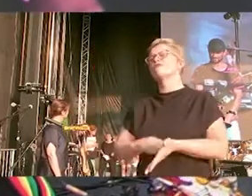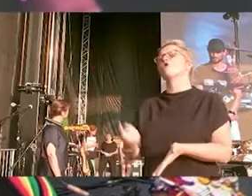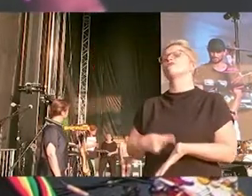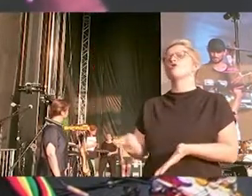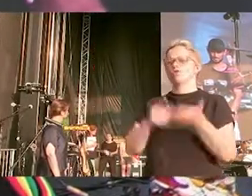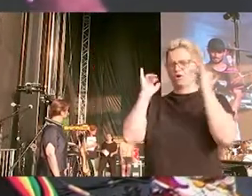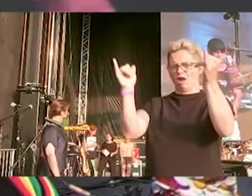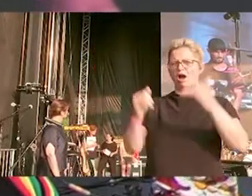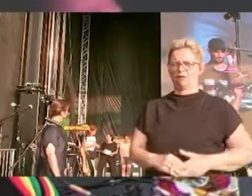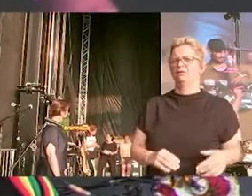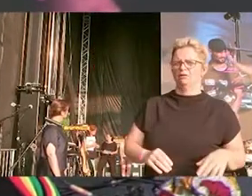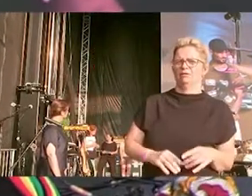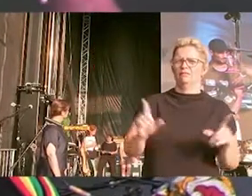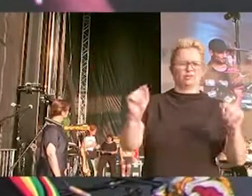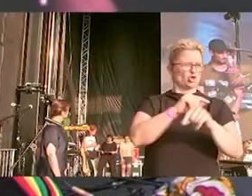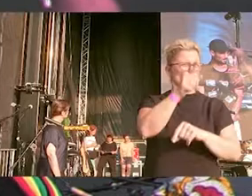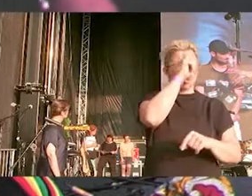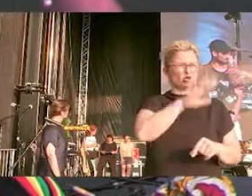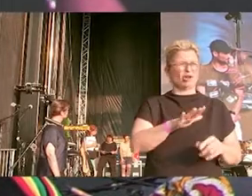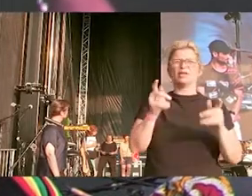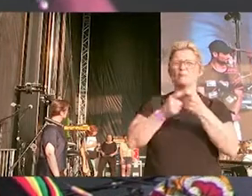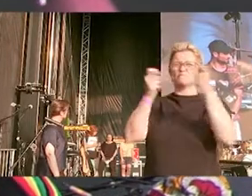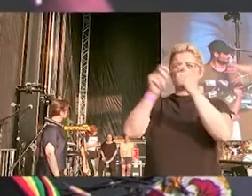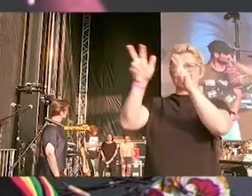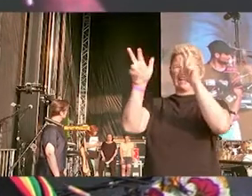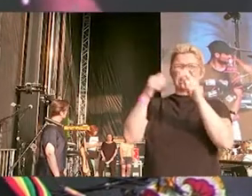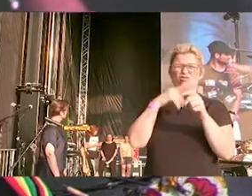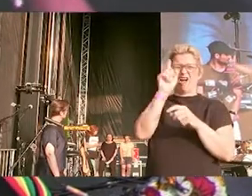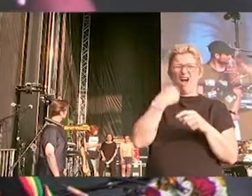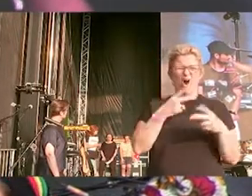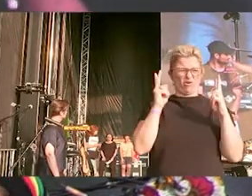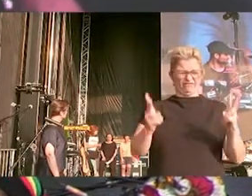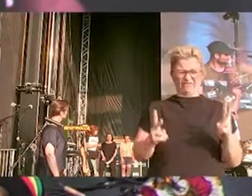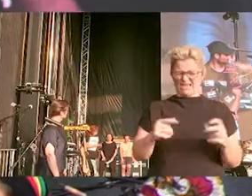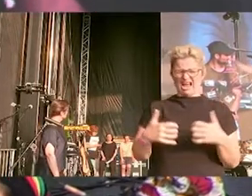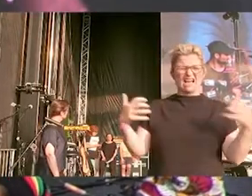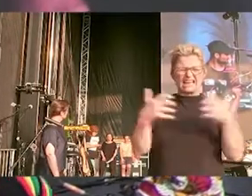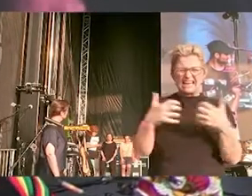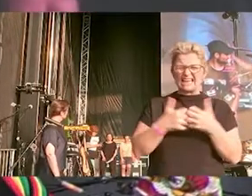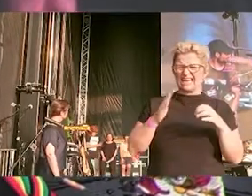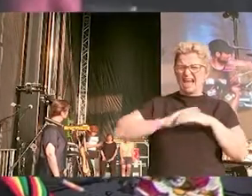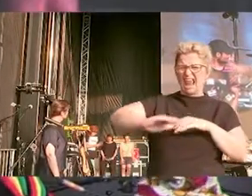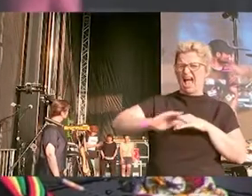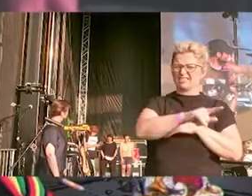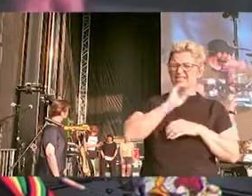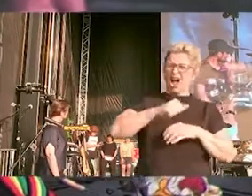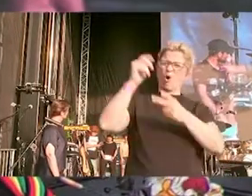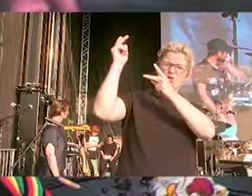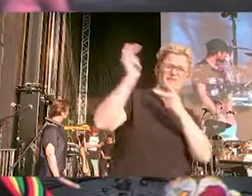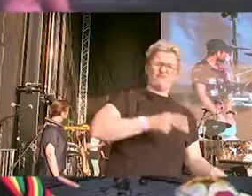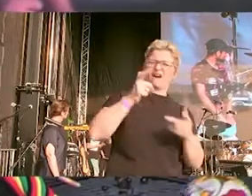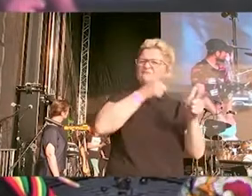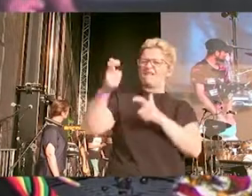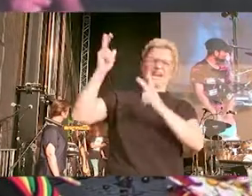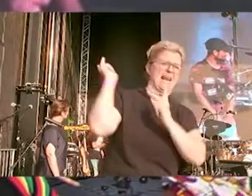weil nicht das Deutschland und die Bundesregierung unsere Länder und Krieg, mit Kriegen und Waffen explodieren und